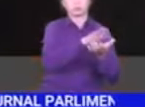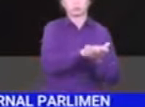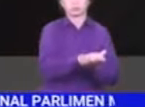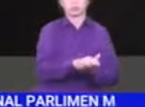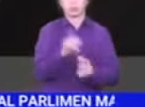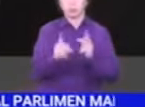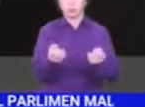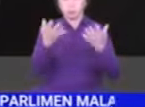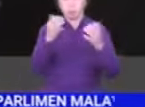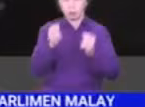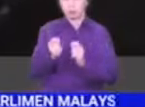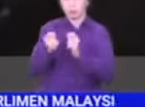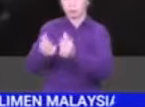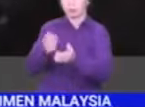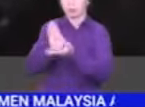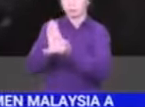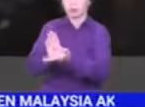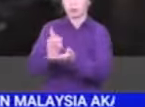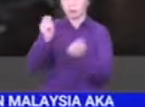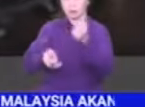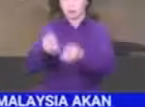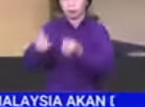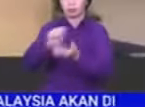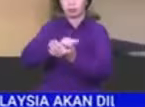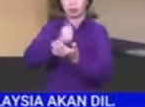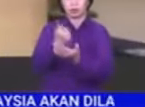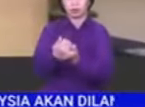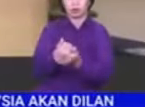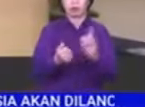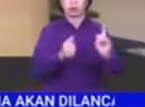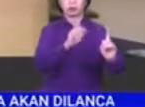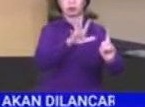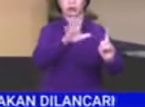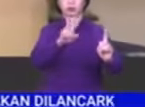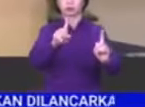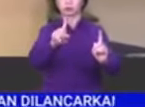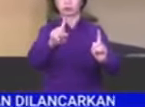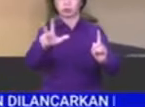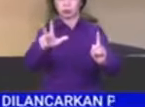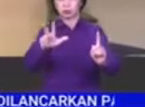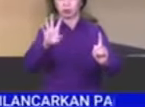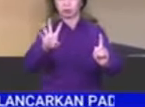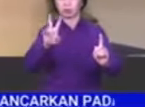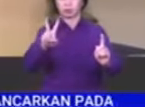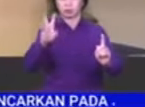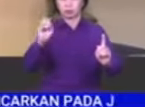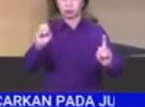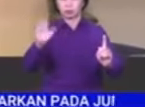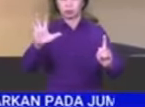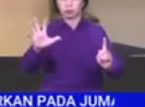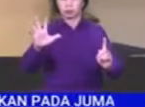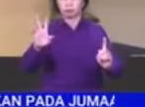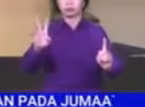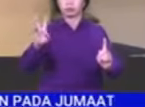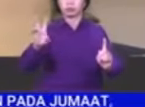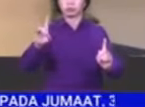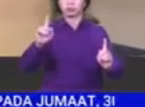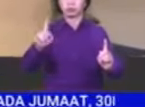orang ramai boleh menyalurkan bantuan manusia come bangsa Meldi 15134 20